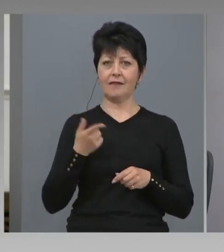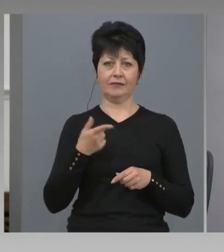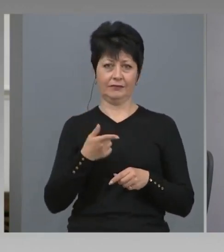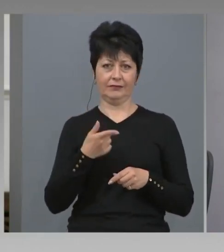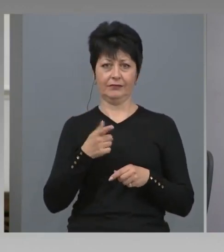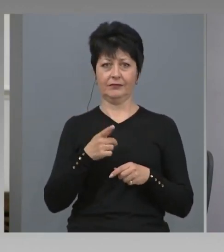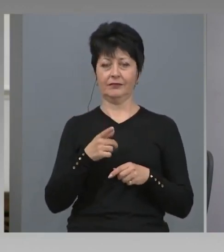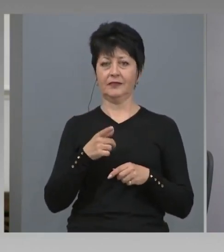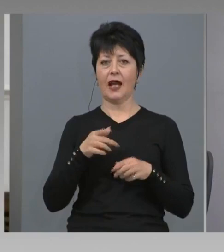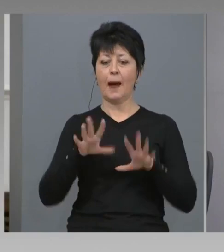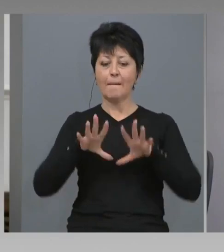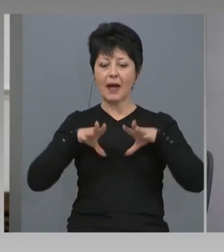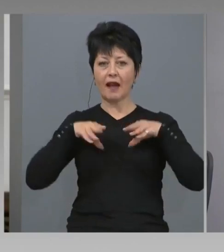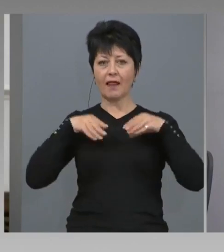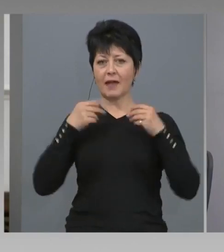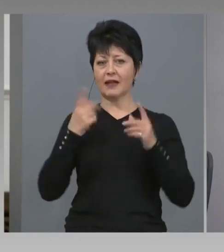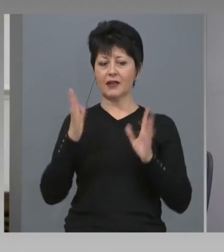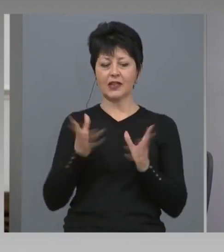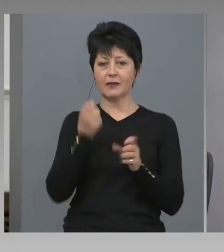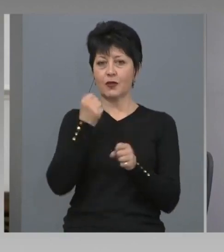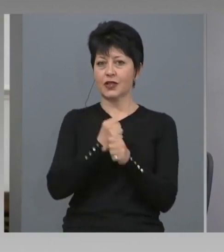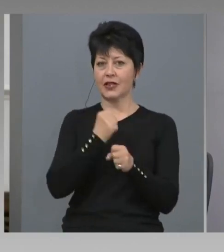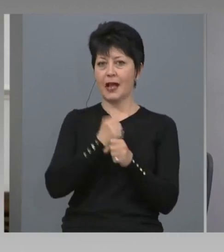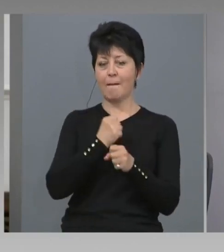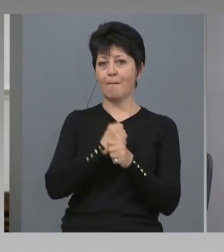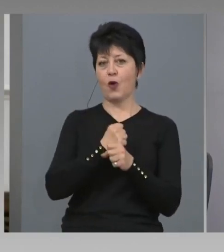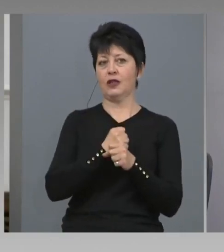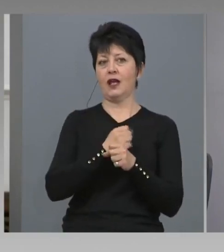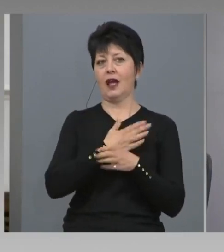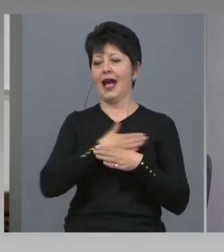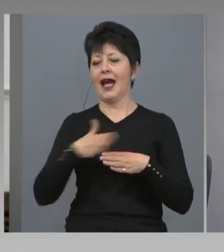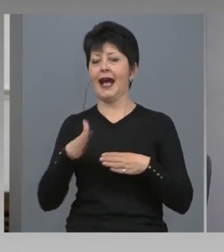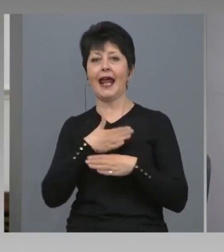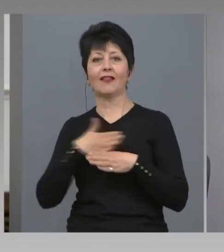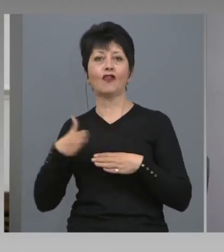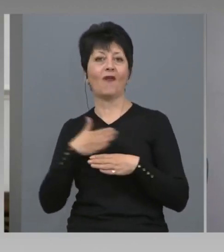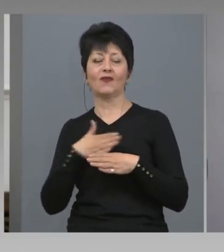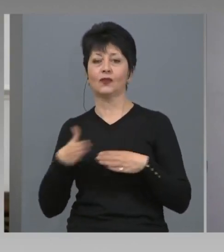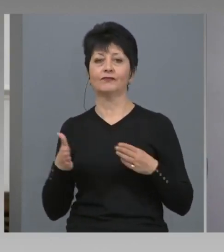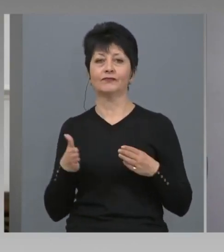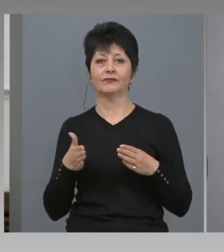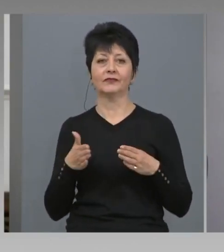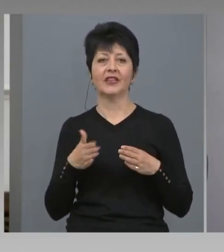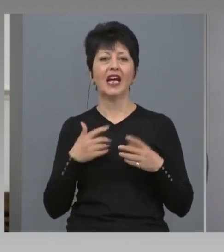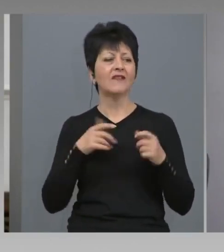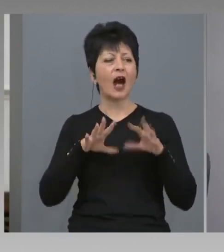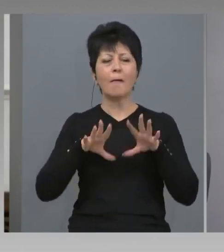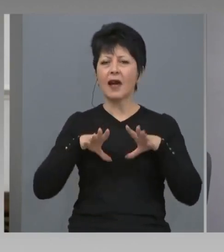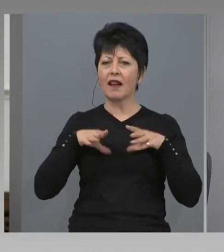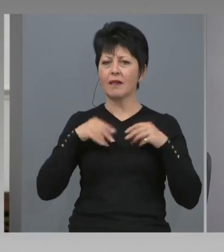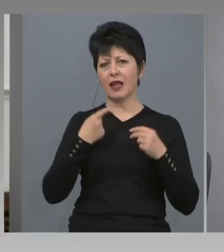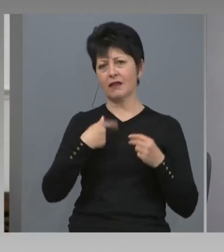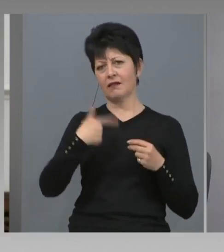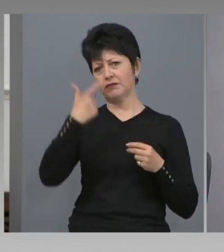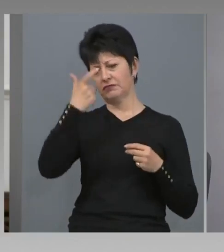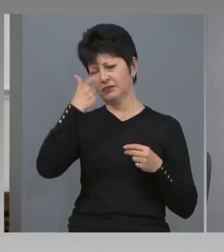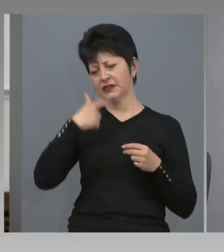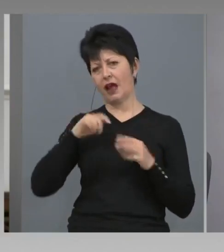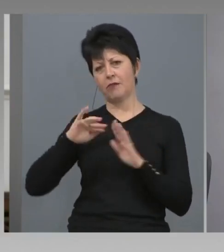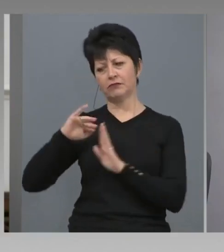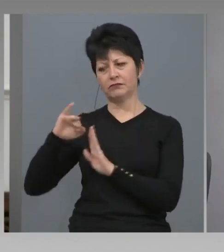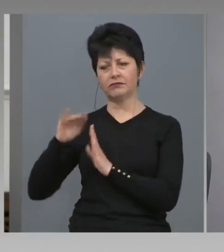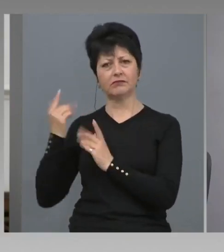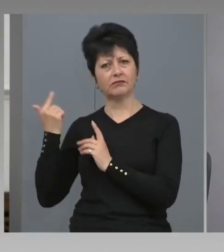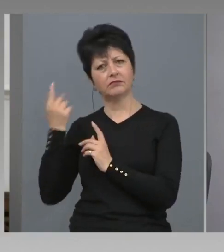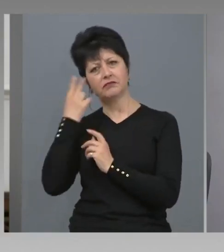да заработи? Защото иначе не трябва да се свиква извънредно, за да гласува всички тези проблеми. Парламента сам ще определи начина, по който ще